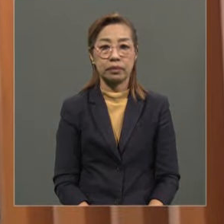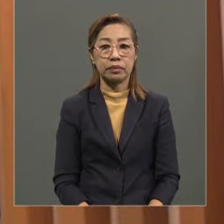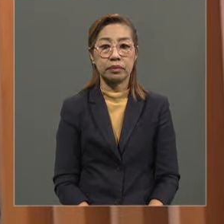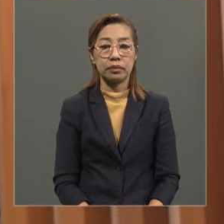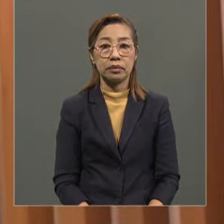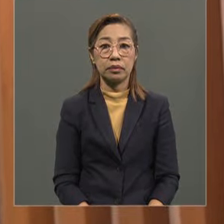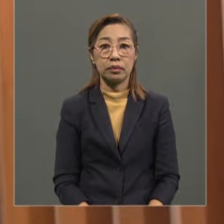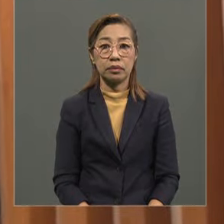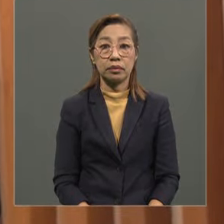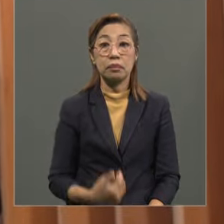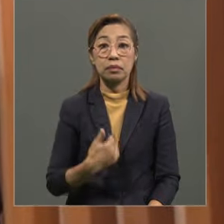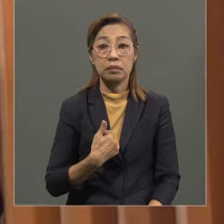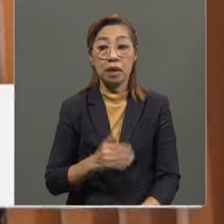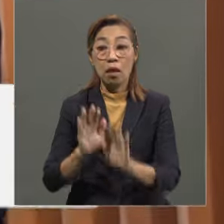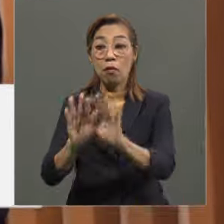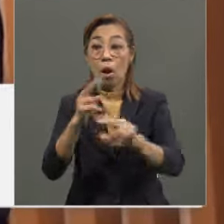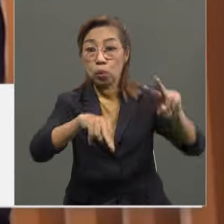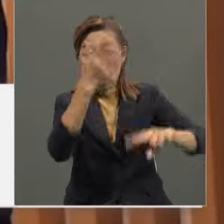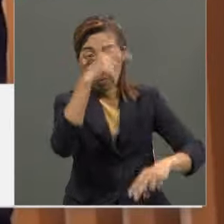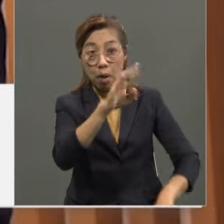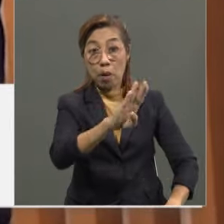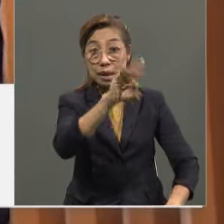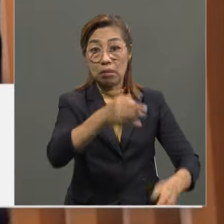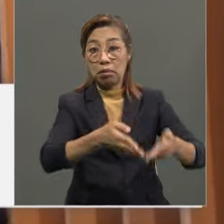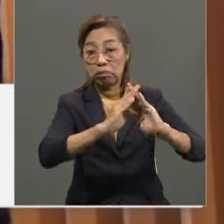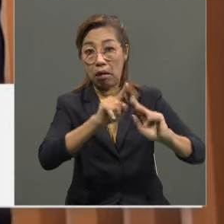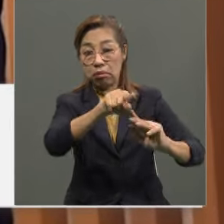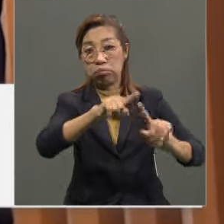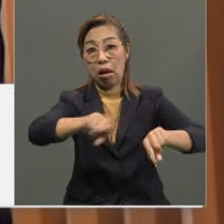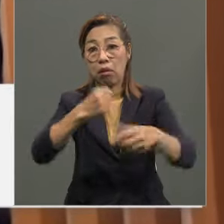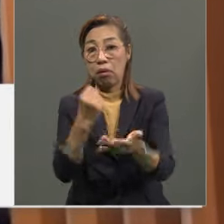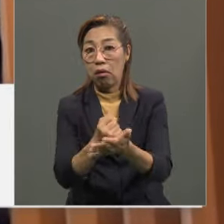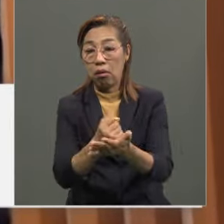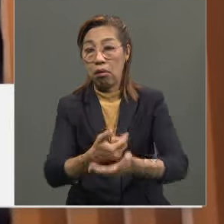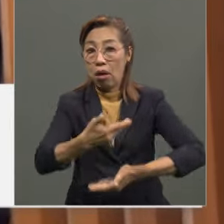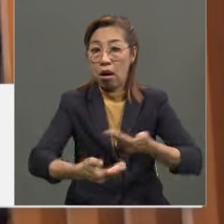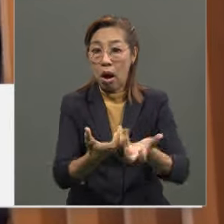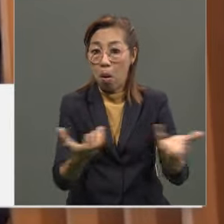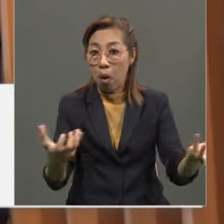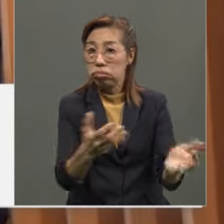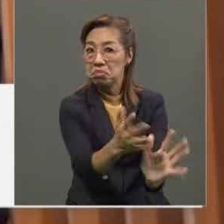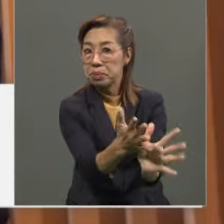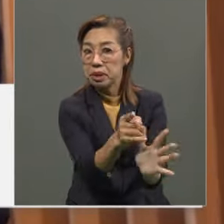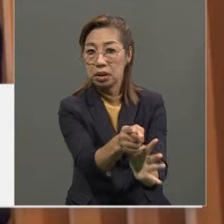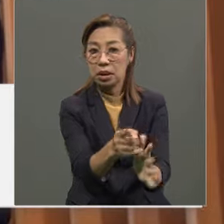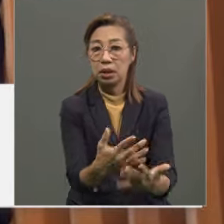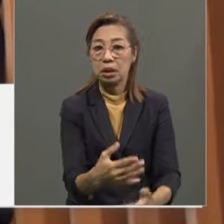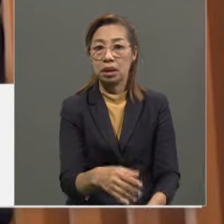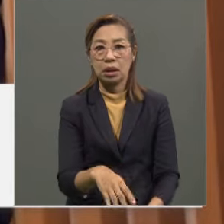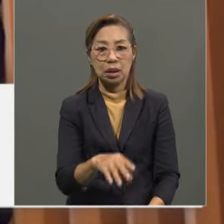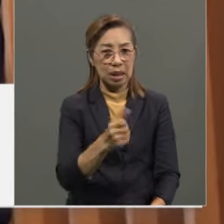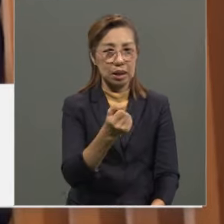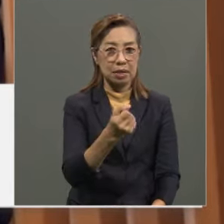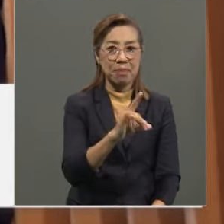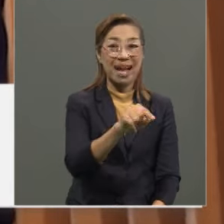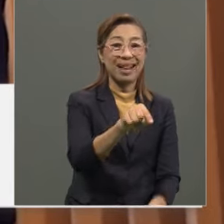ได้จากเรามีการตรวจสอบเพราะว่าไม่มีใบอนุญาตนะครับสคบในการขายสินค้า F18 นะครับ F18 นะครับ